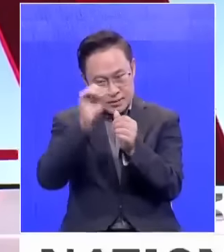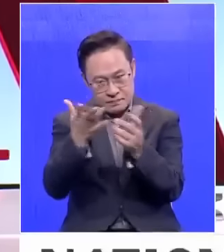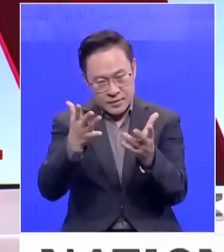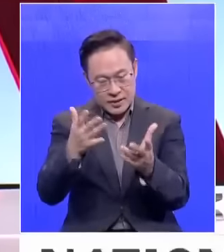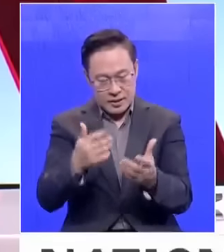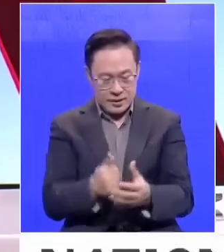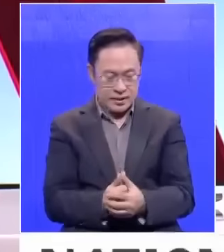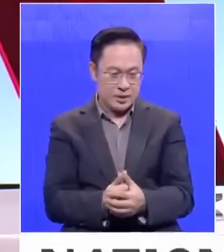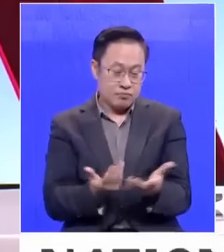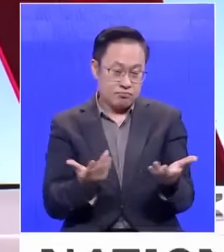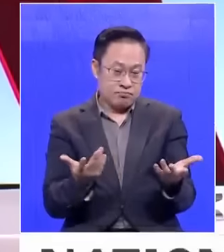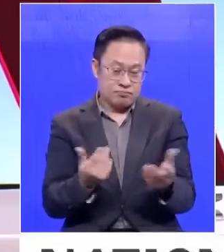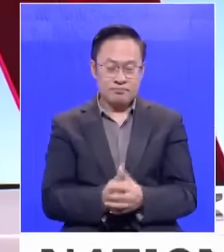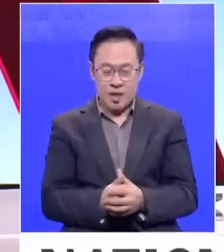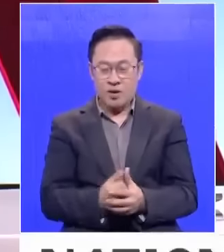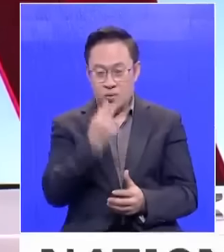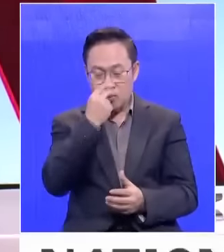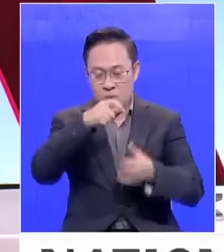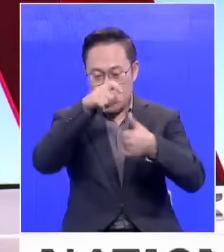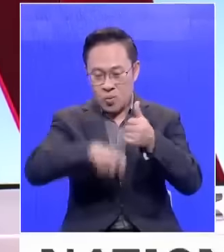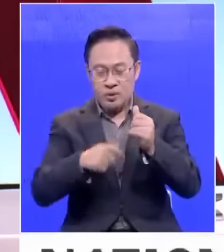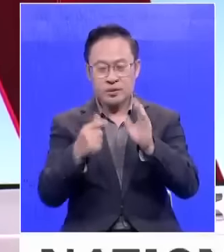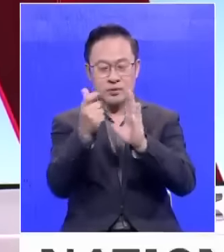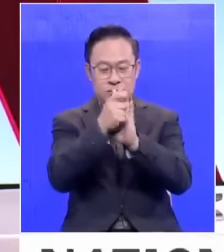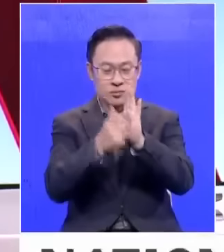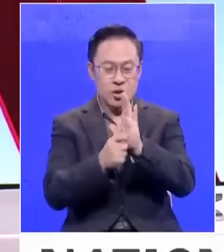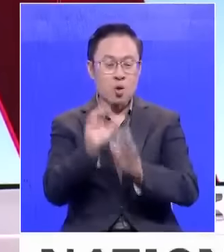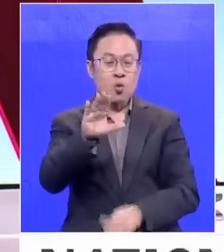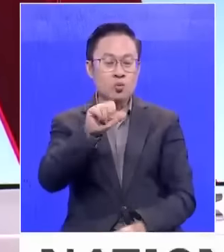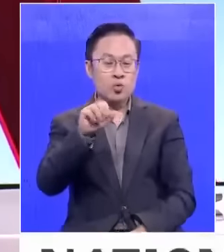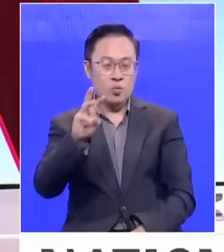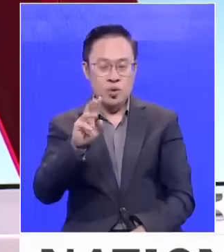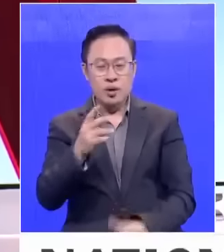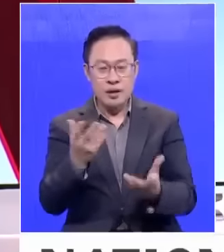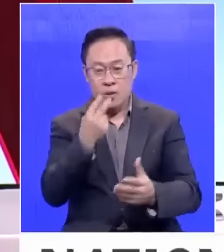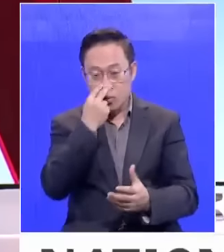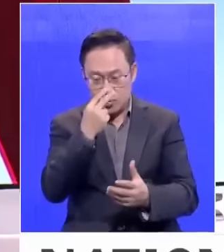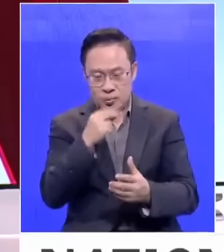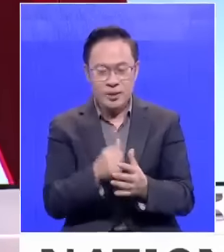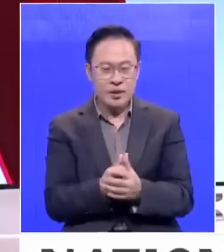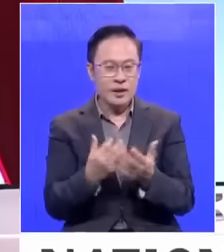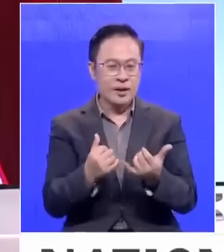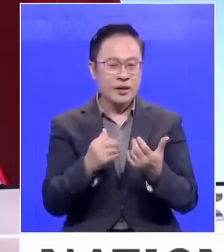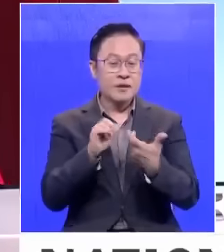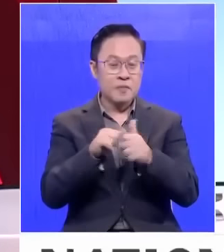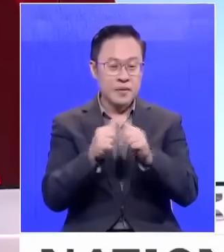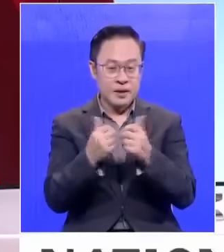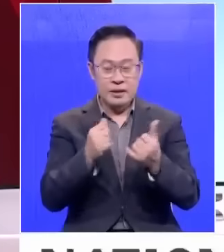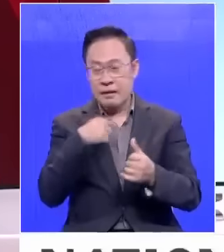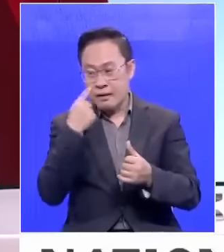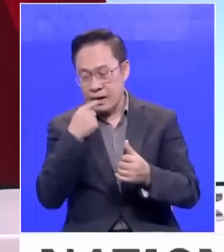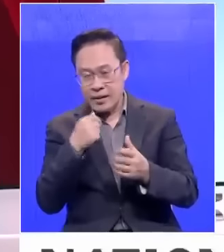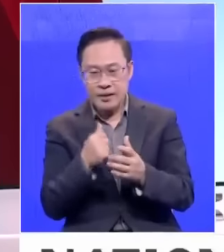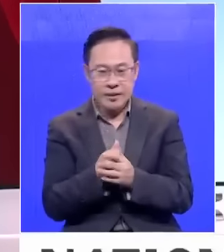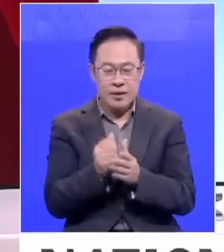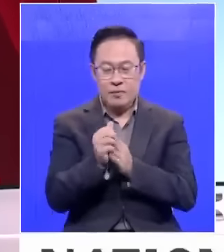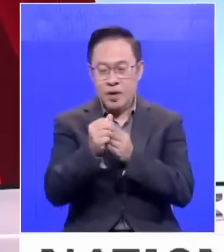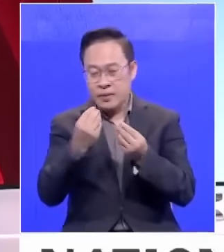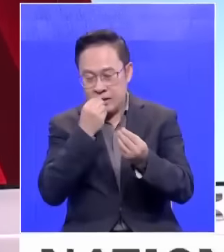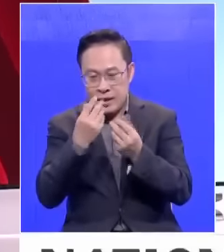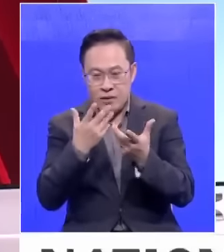แน่นอนครับคุณสมบัติว่าเป็นอย่างไรแล้วตอนแรกที่มีข่าวตอนนู้นเลยนะก่อนที่จะมีใครไปทานข้าวไปอะไรกับใครเนี่ยบอกเอ๊ะ